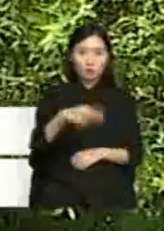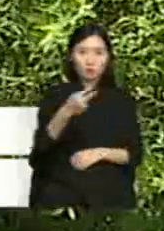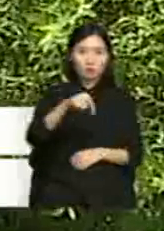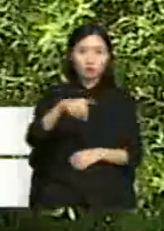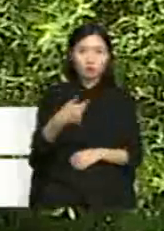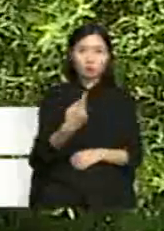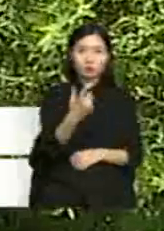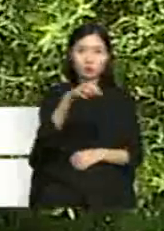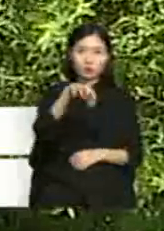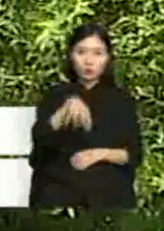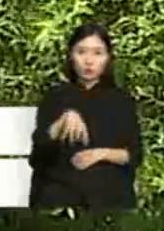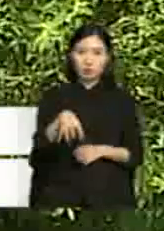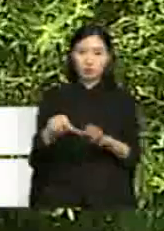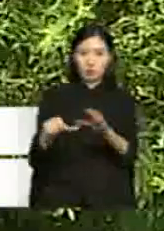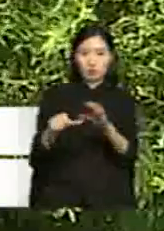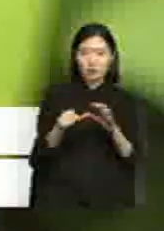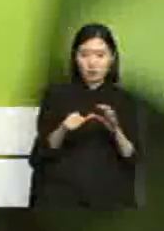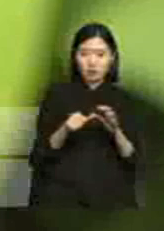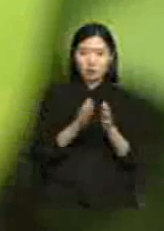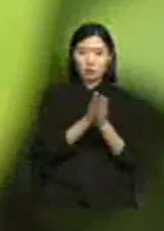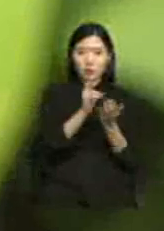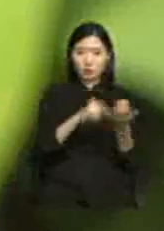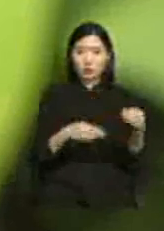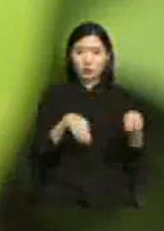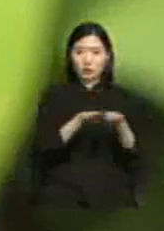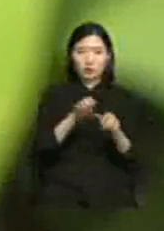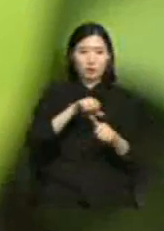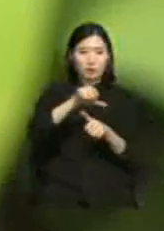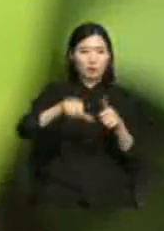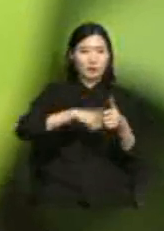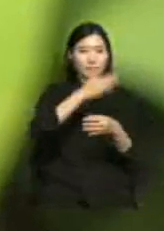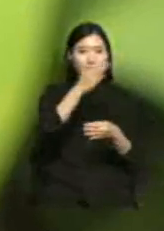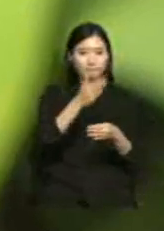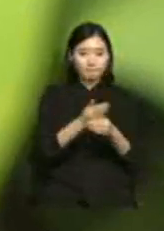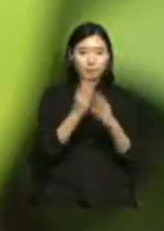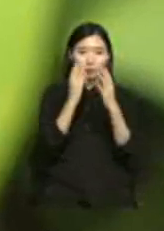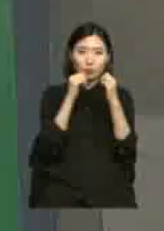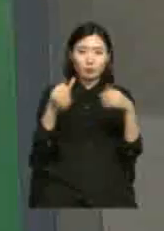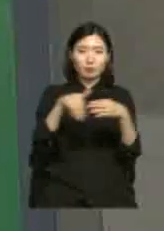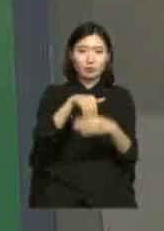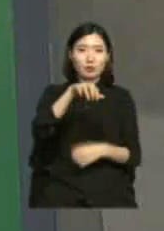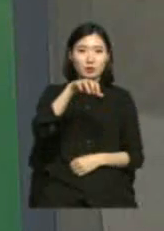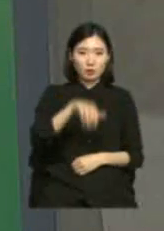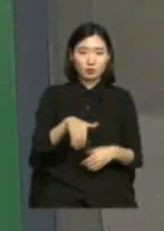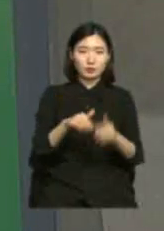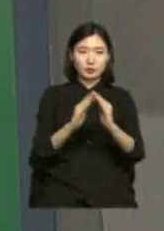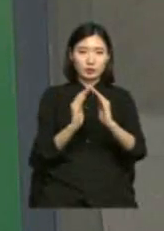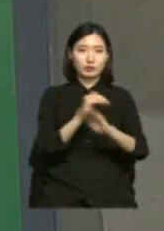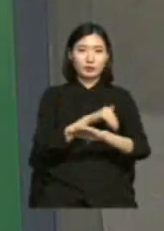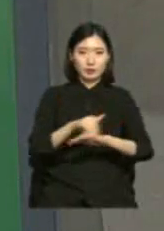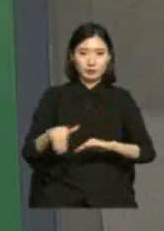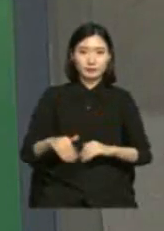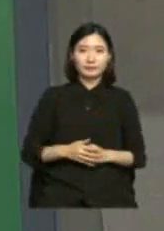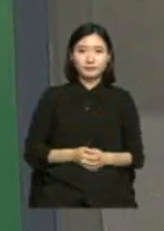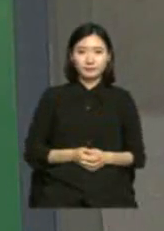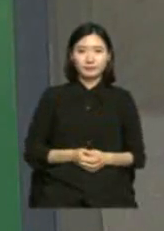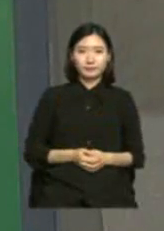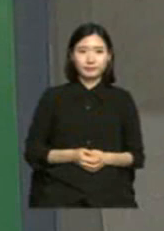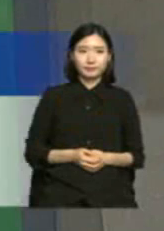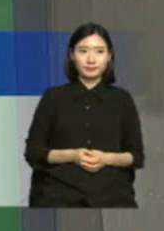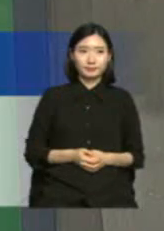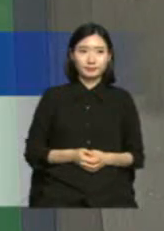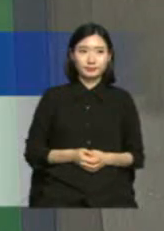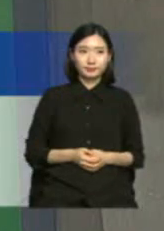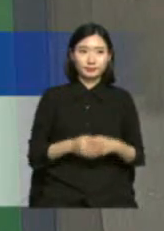일대 자원을 활용해 둔촌 도서관을 환경 중심의 복합 문화 공간으로 조성할 계획입니다. 일자산